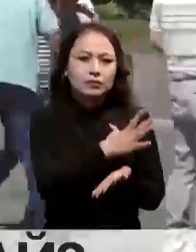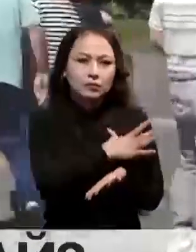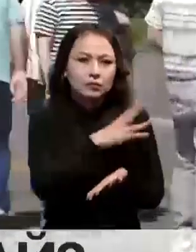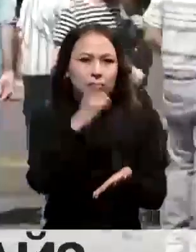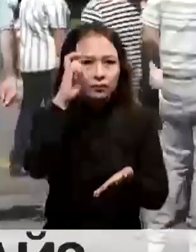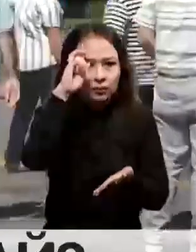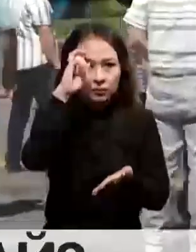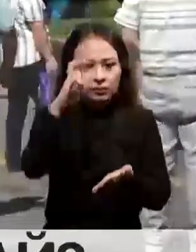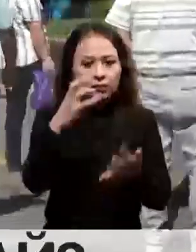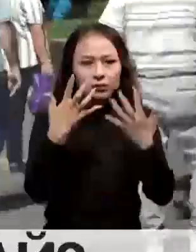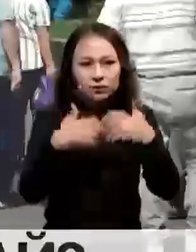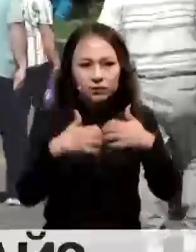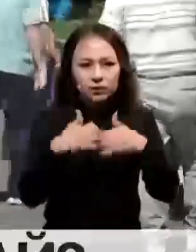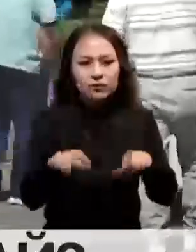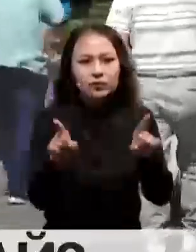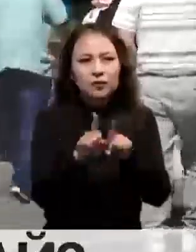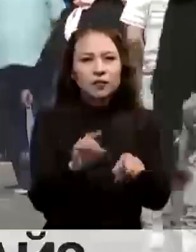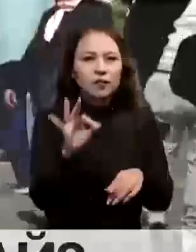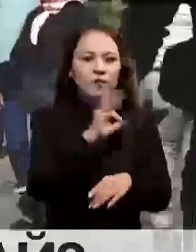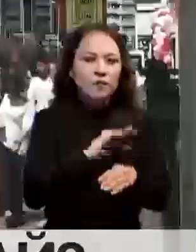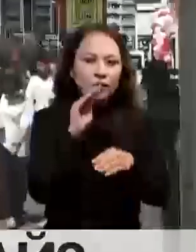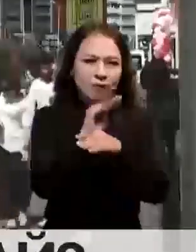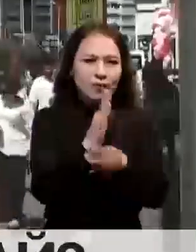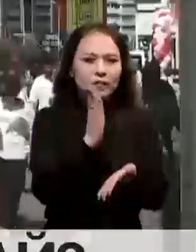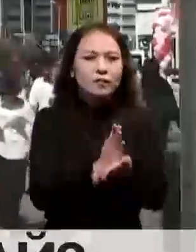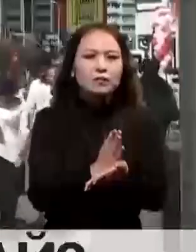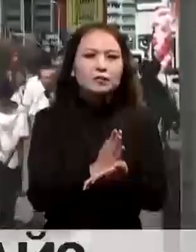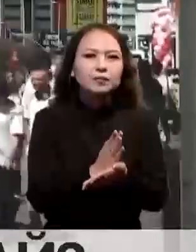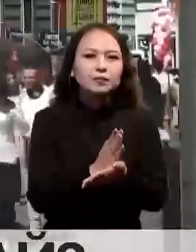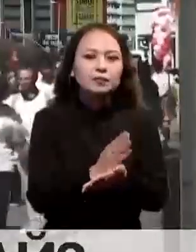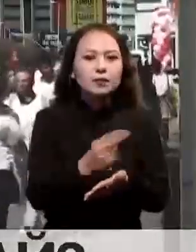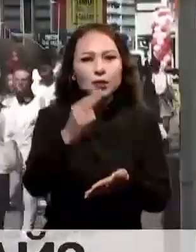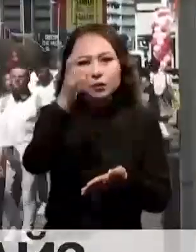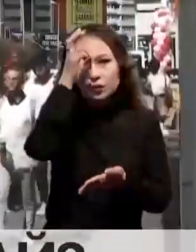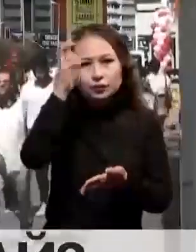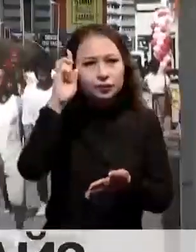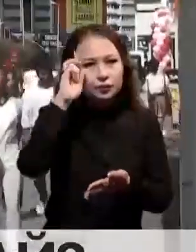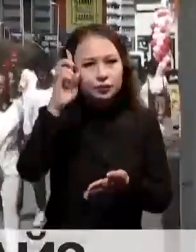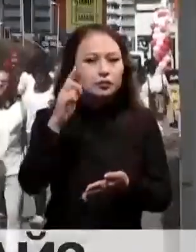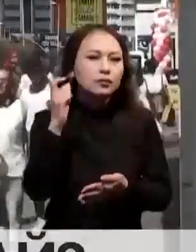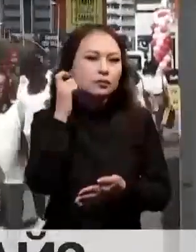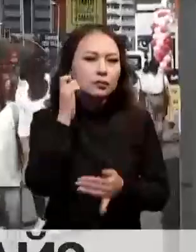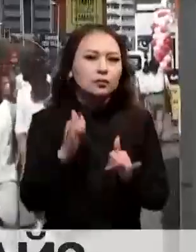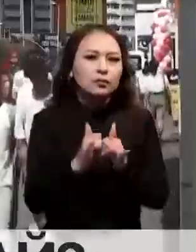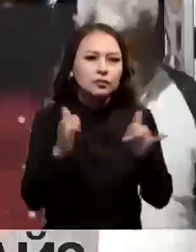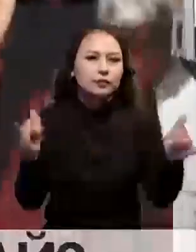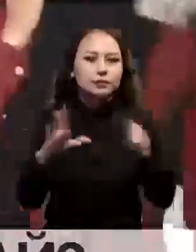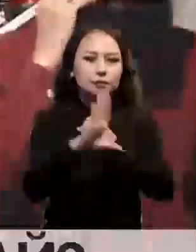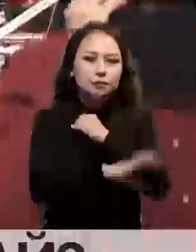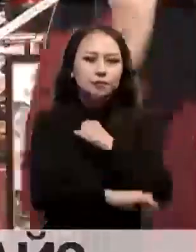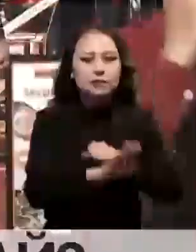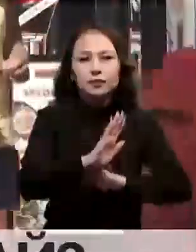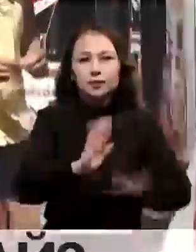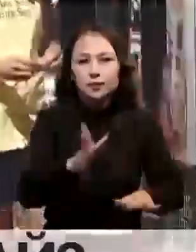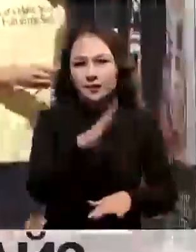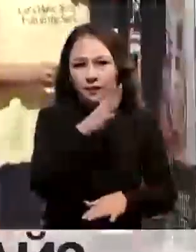мемлекеттік бюджет тапшылығының пайда болуына жол бермеу үшін қабылданды. Түркия үкіметі бұл зейнет жасын ұлғайтудың соңғы толқыны емес екенін